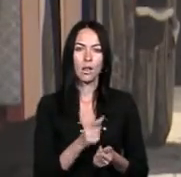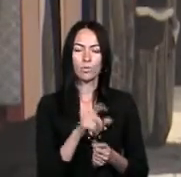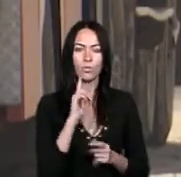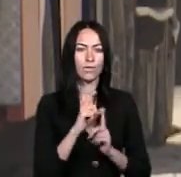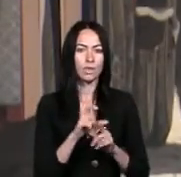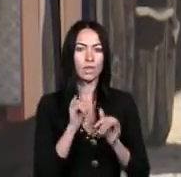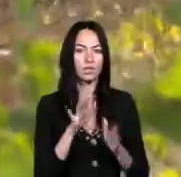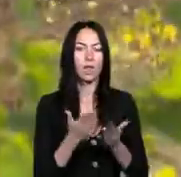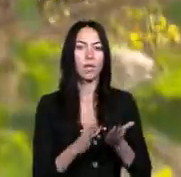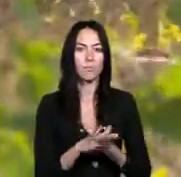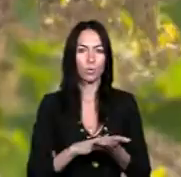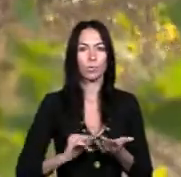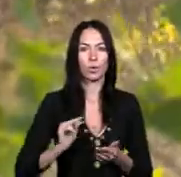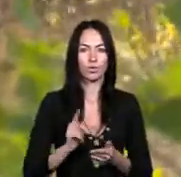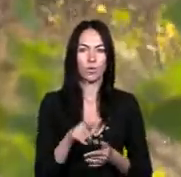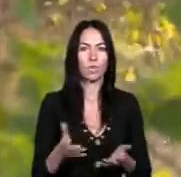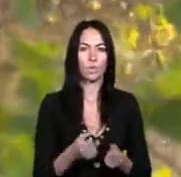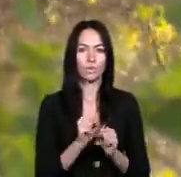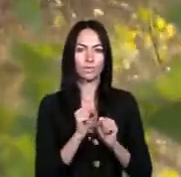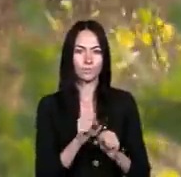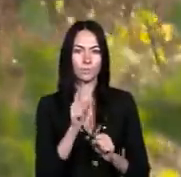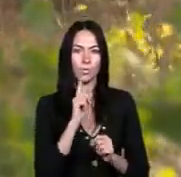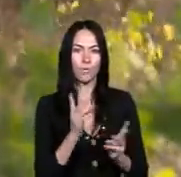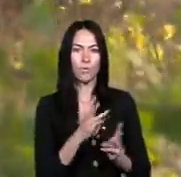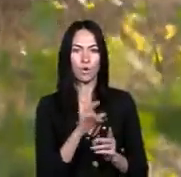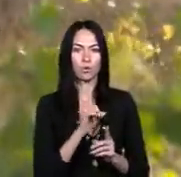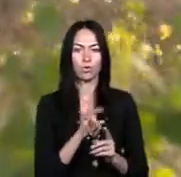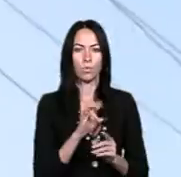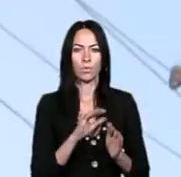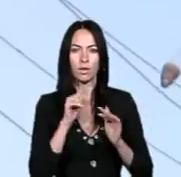Там продовжують працювати пожежні, стримують стихію на підступах до села.